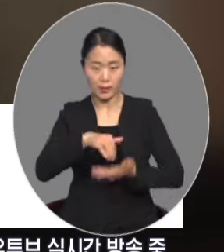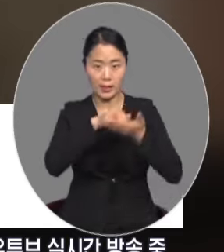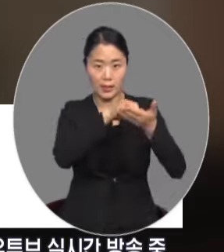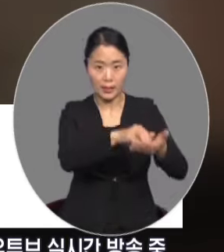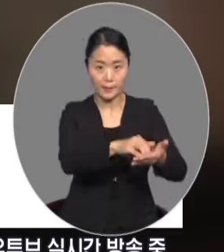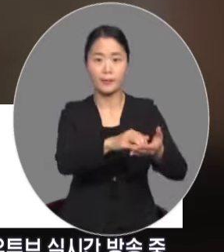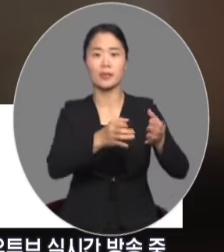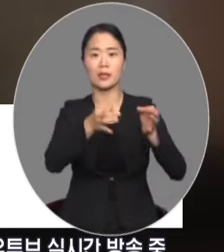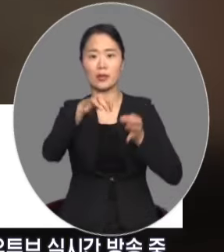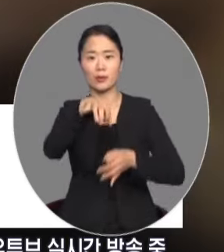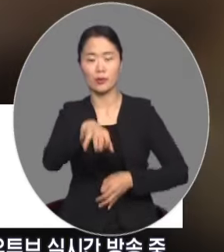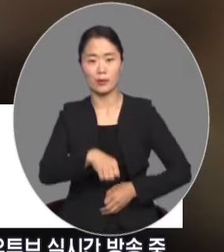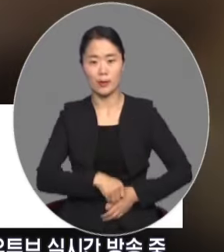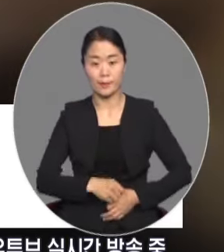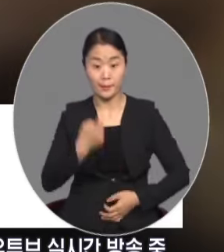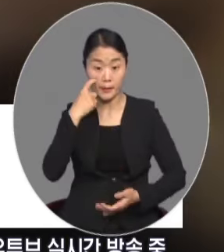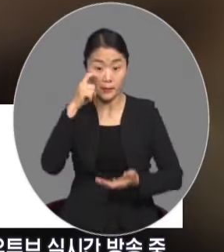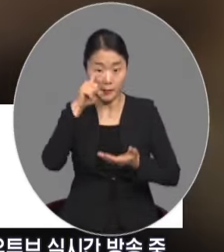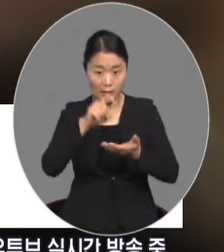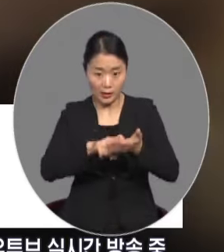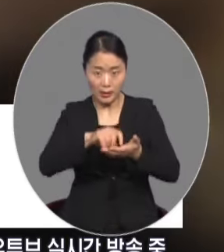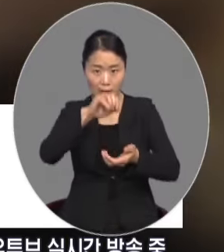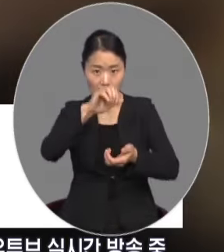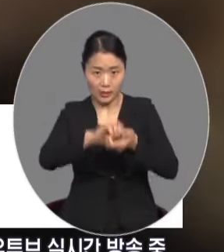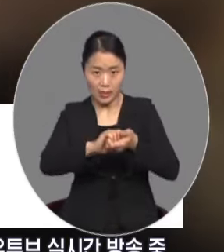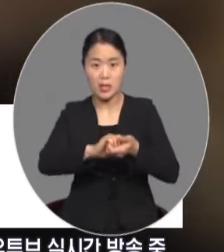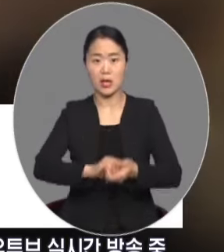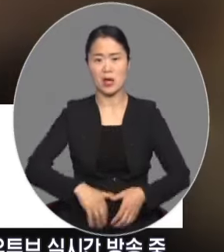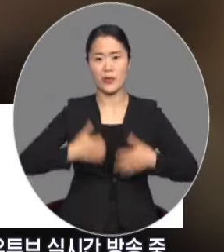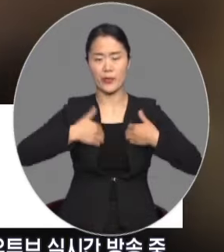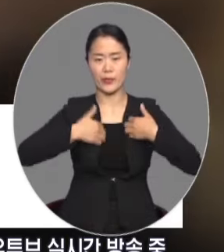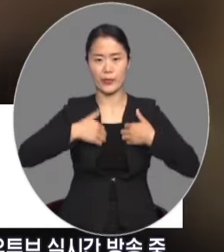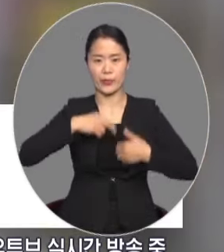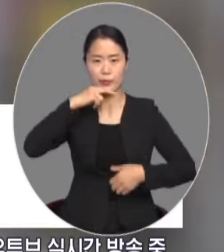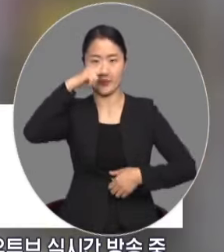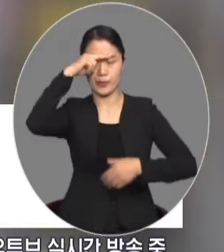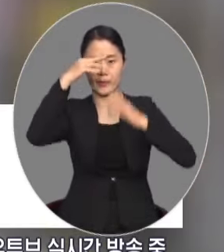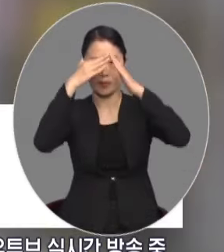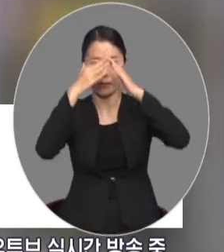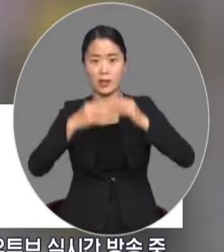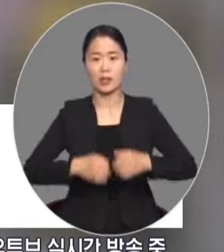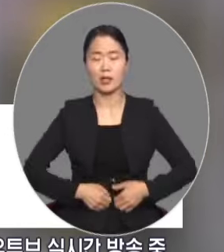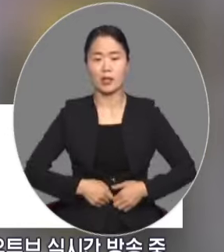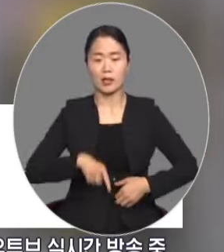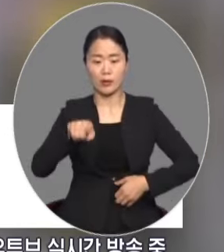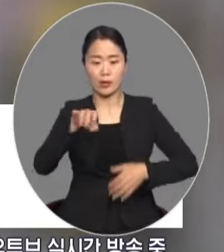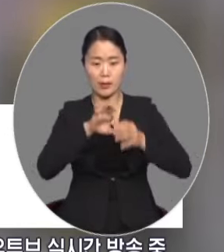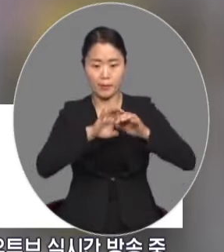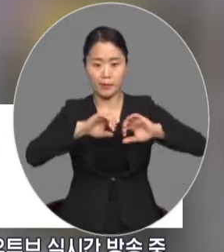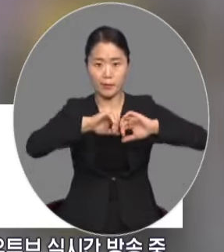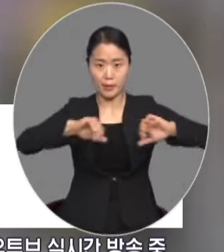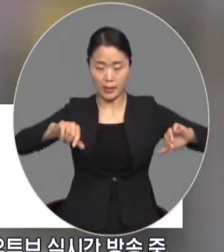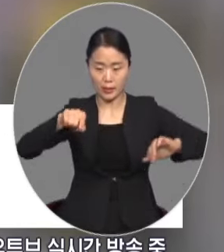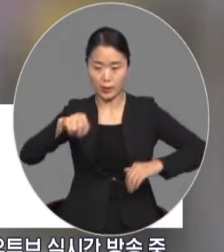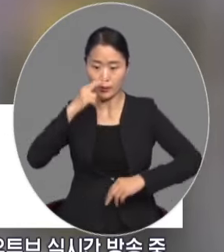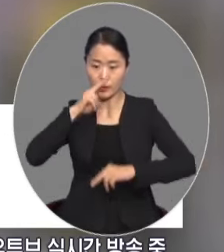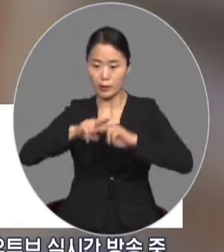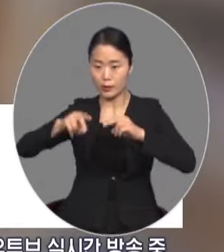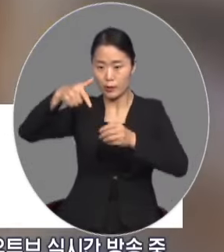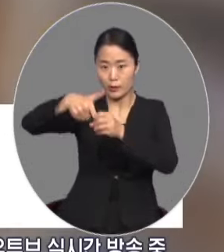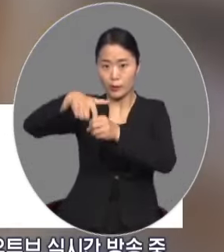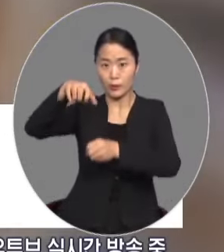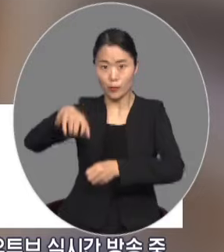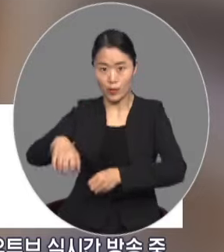사업장 전공 결과 제한 업종인 유흥 점이었습니다 제한 업종으로 분류된 주유소가 소유한